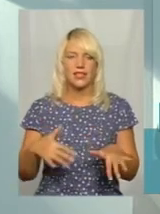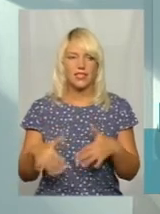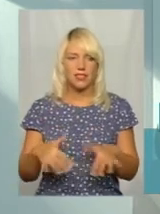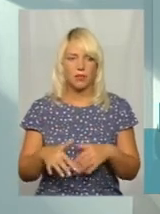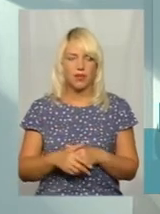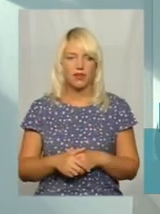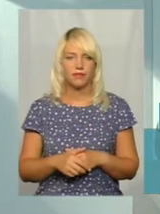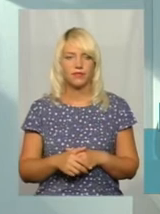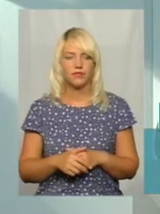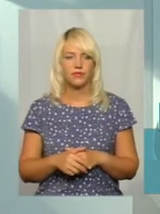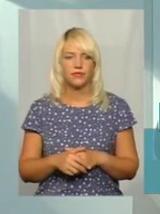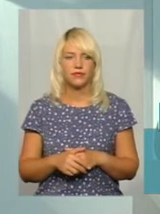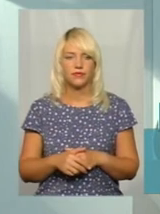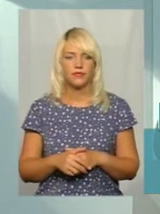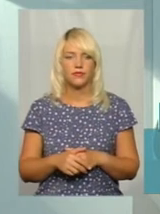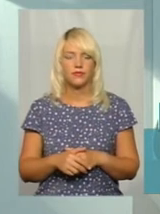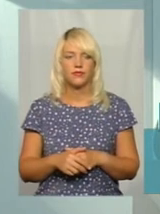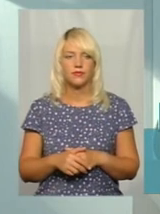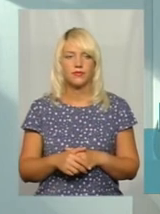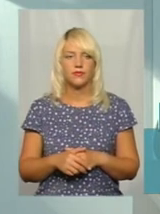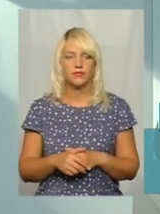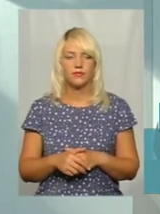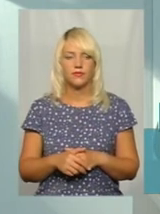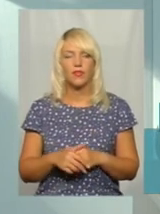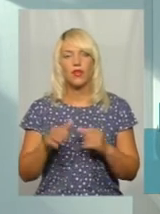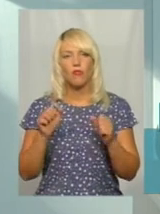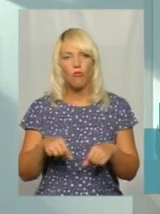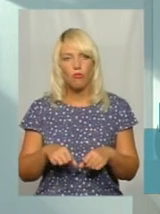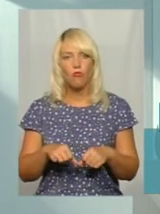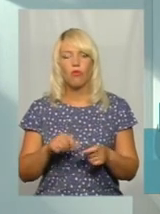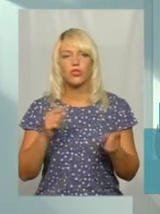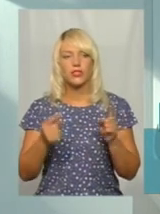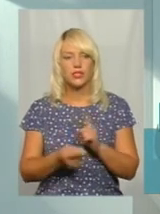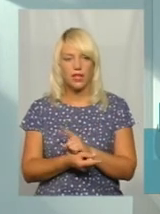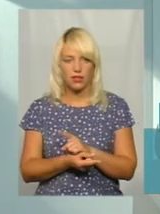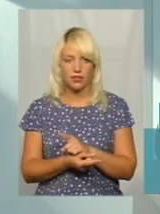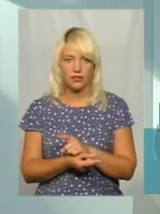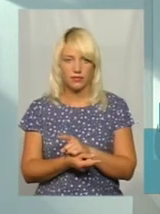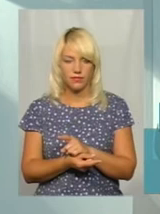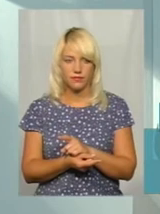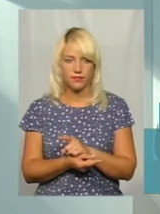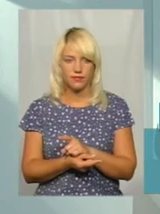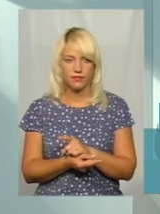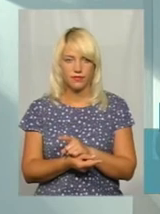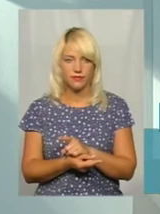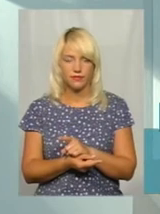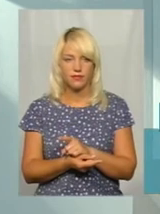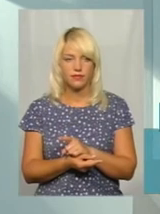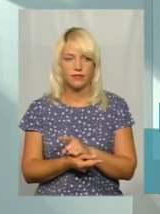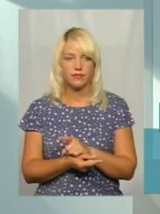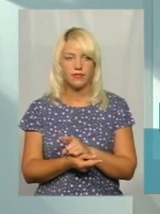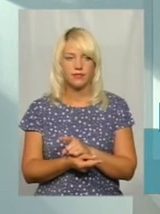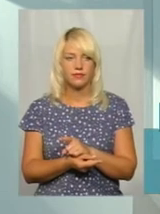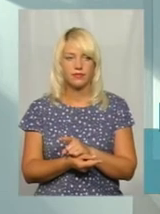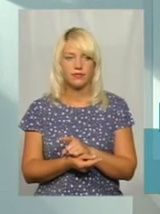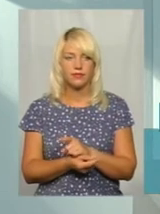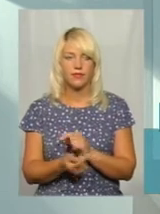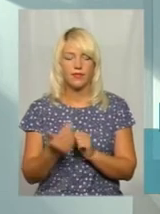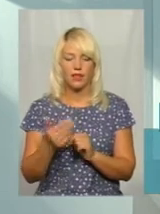їй